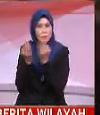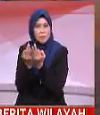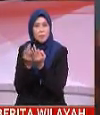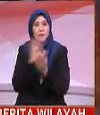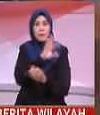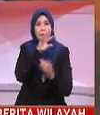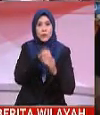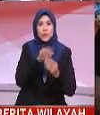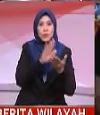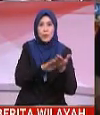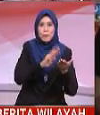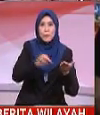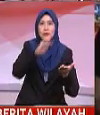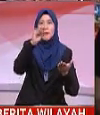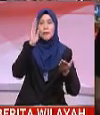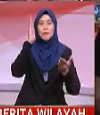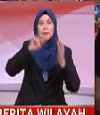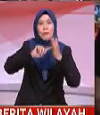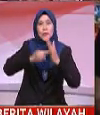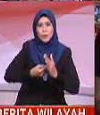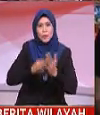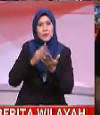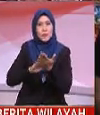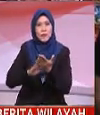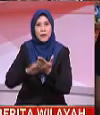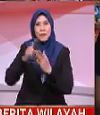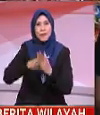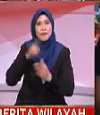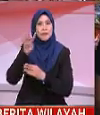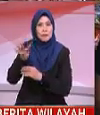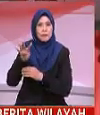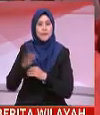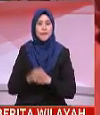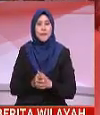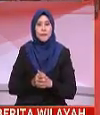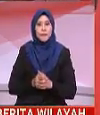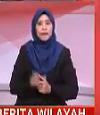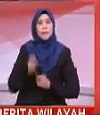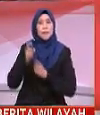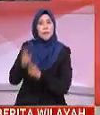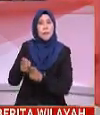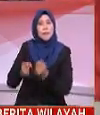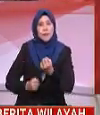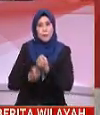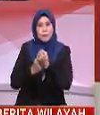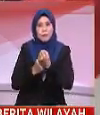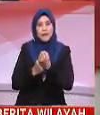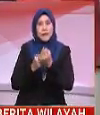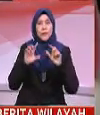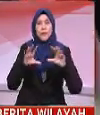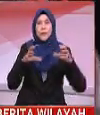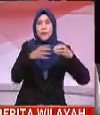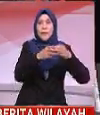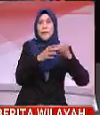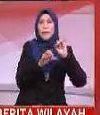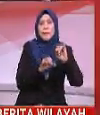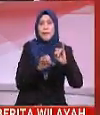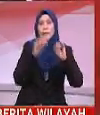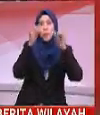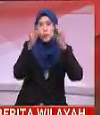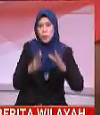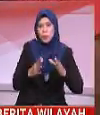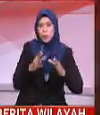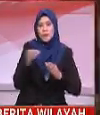pelajar sekolah menengah yang bakal memulakan persekolahan April ini. Penyampaian sumbangan disempurnakan rombongan AIGURU